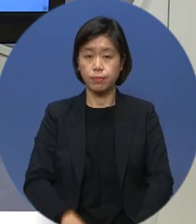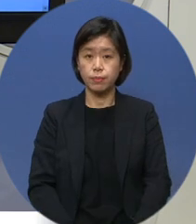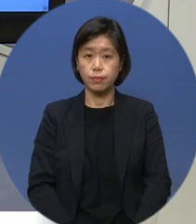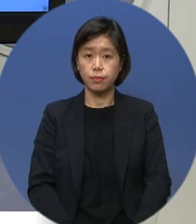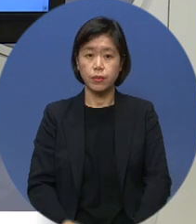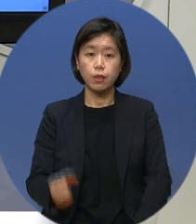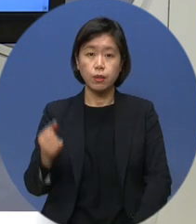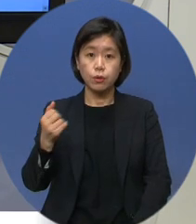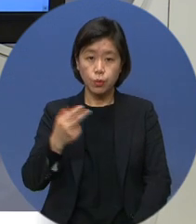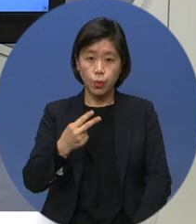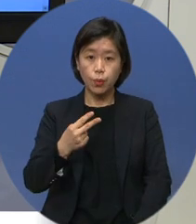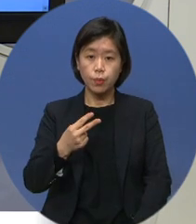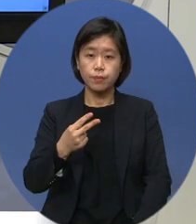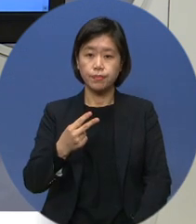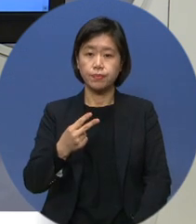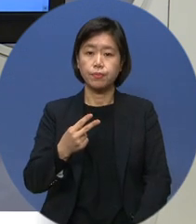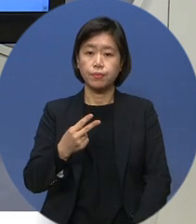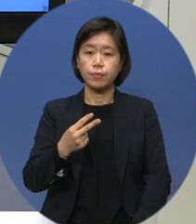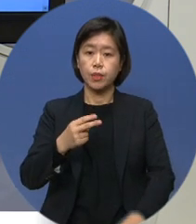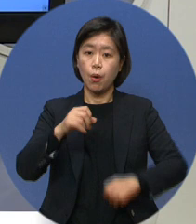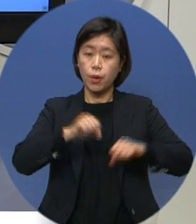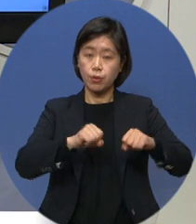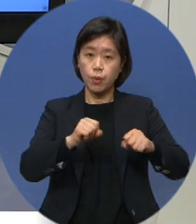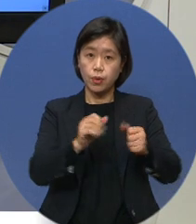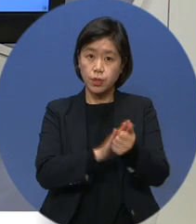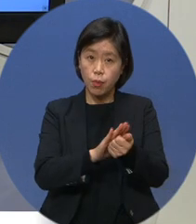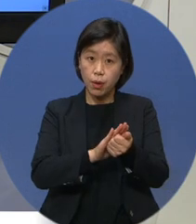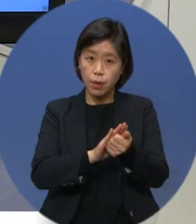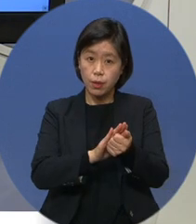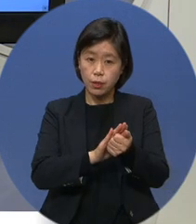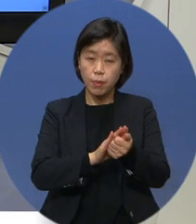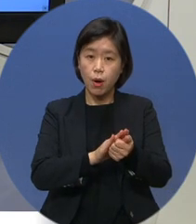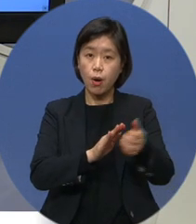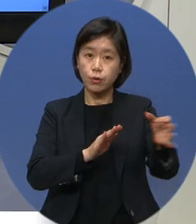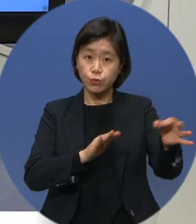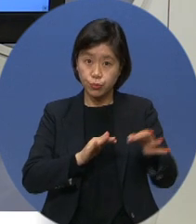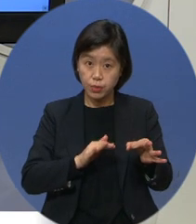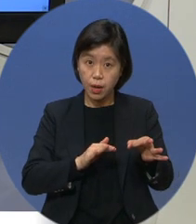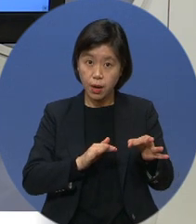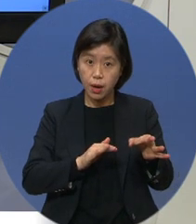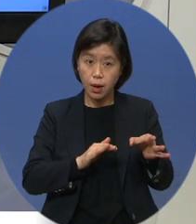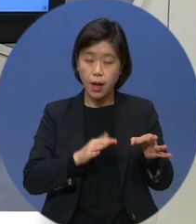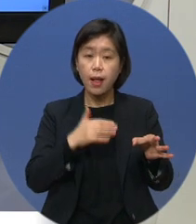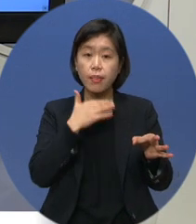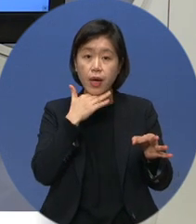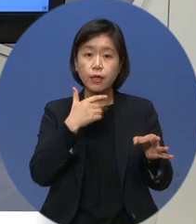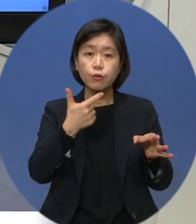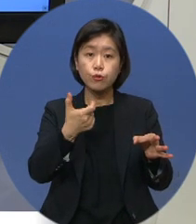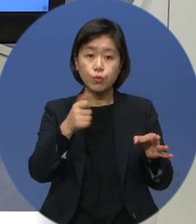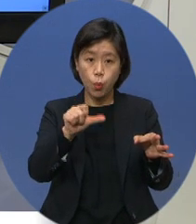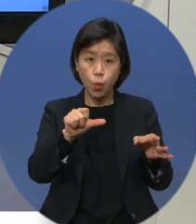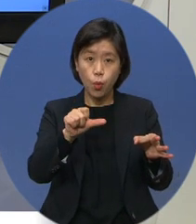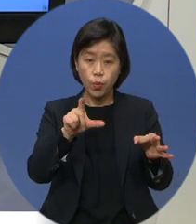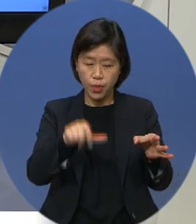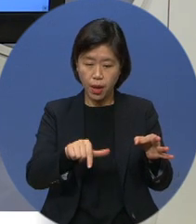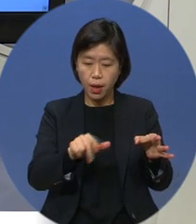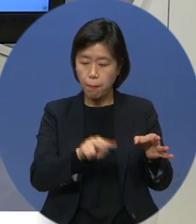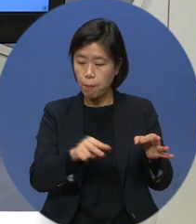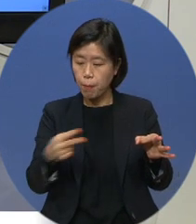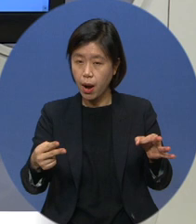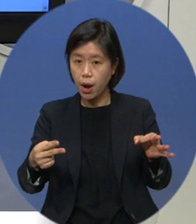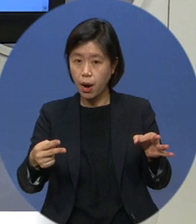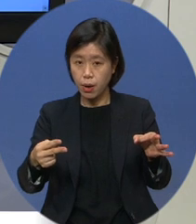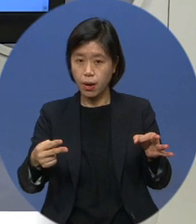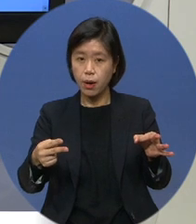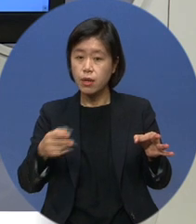의견으로 소관 부처인 보건복지부의 활동 지원 급여 수급자가 만 65세에 도래 해 노인장